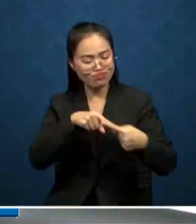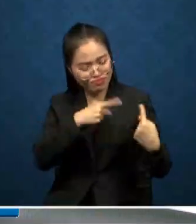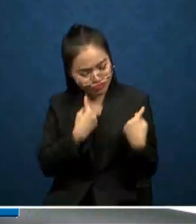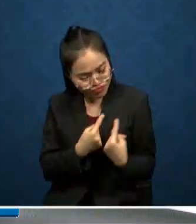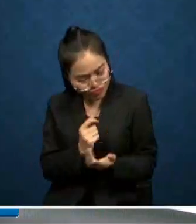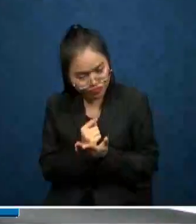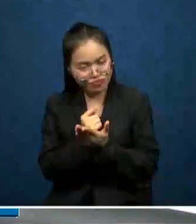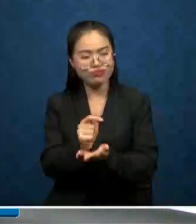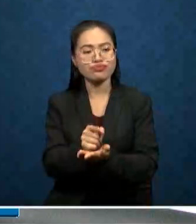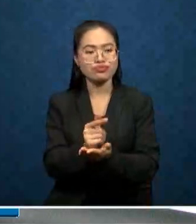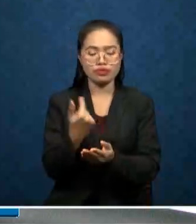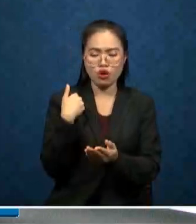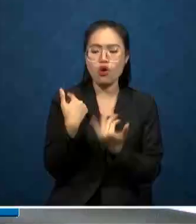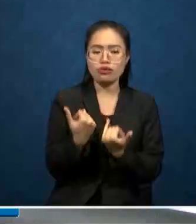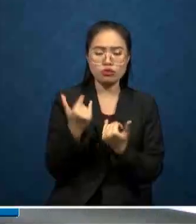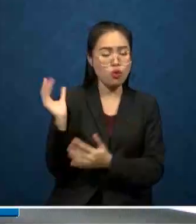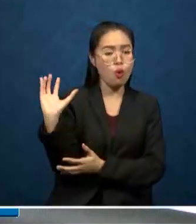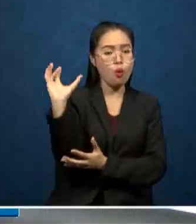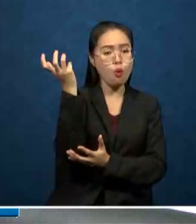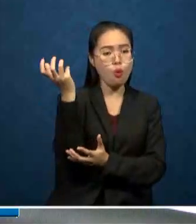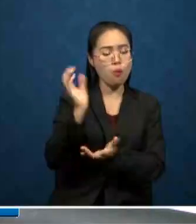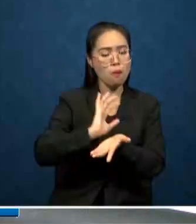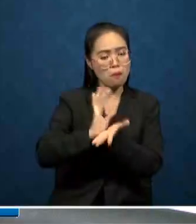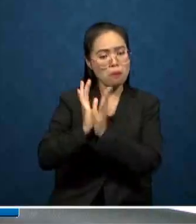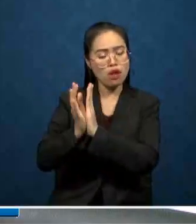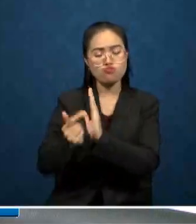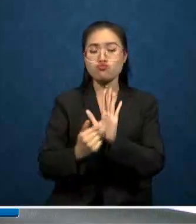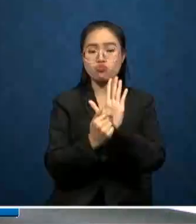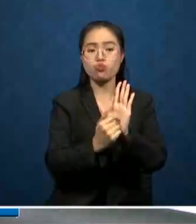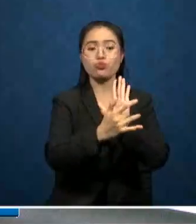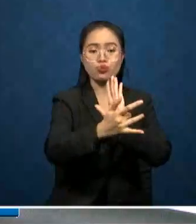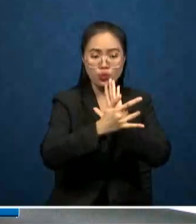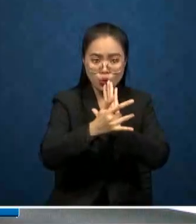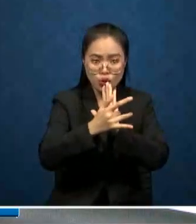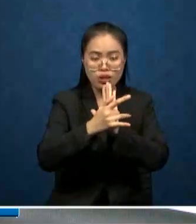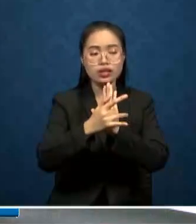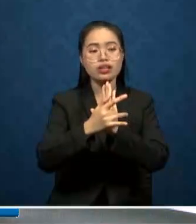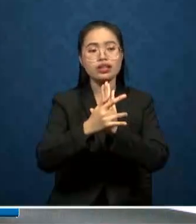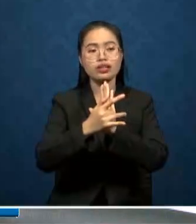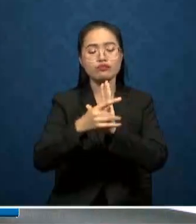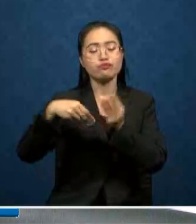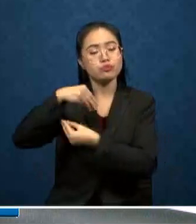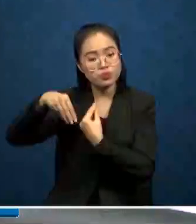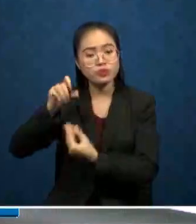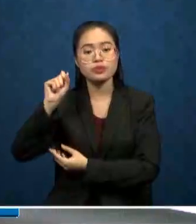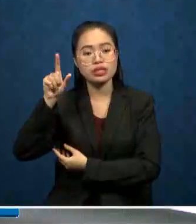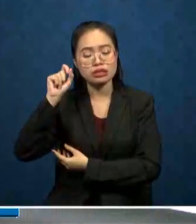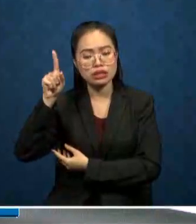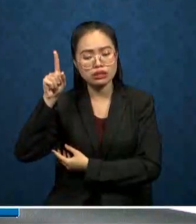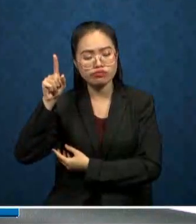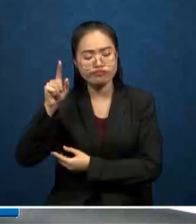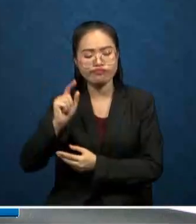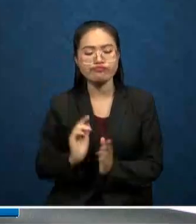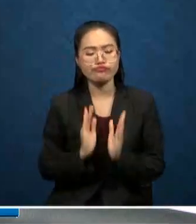แปลงในทุกๆด้านอย่างรวดเร็วทั้งเทคโนโลยียุทธศาสตร์เศรษฐกิจและความต้องการของ